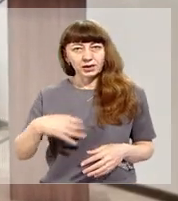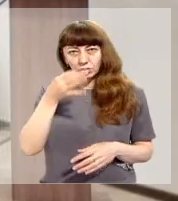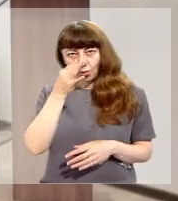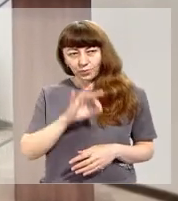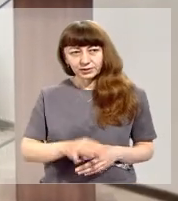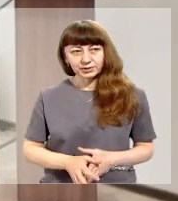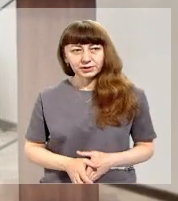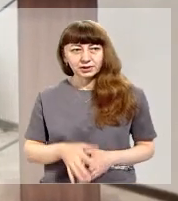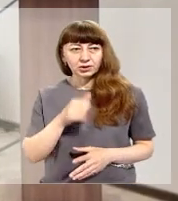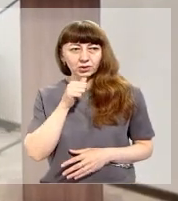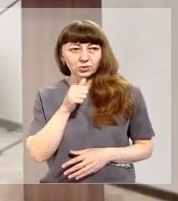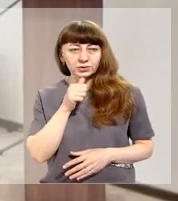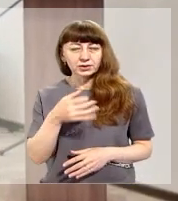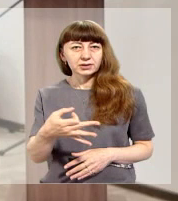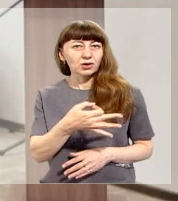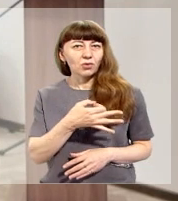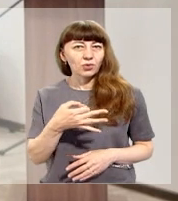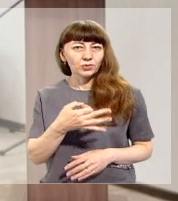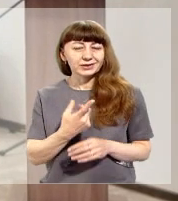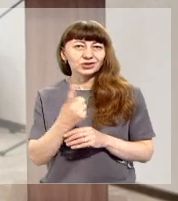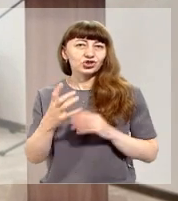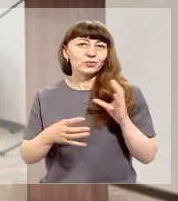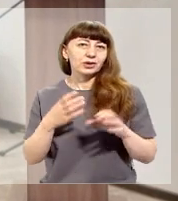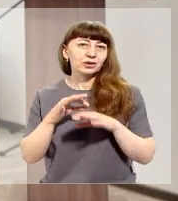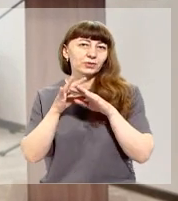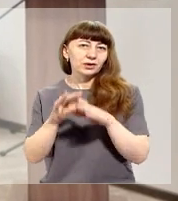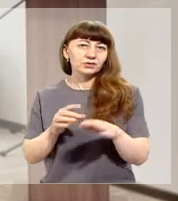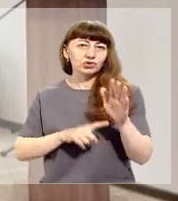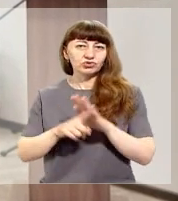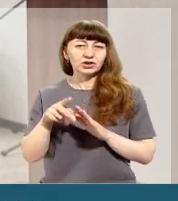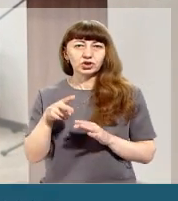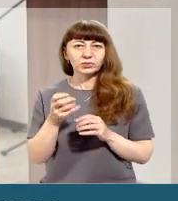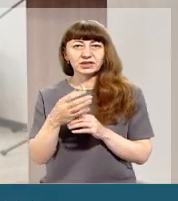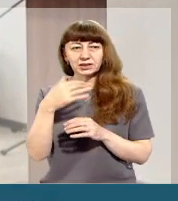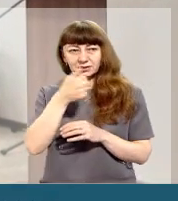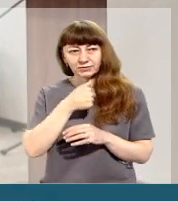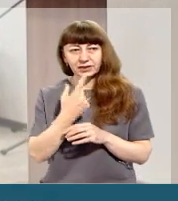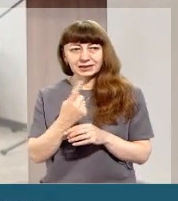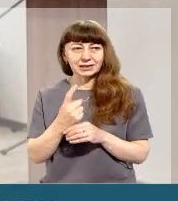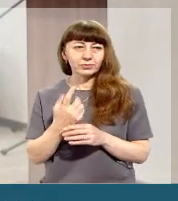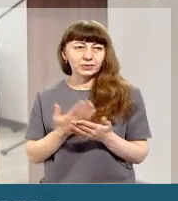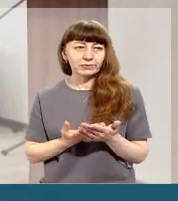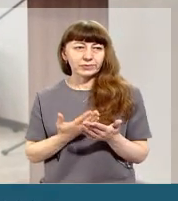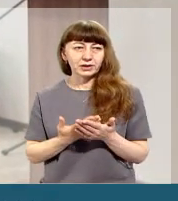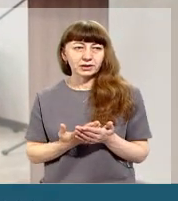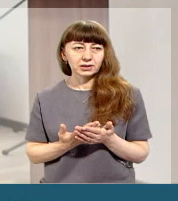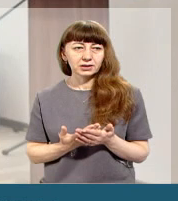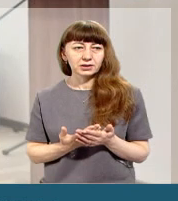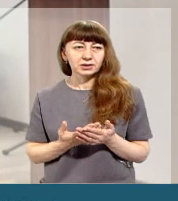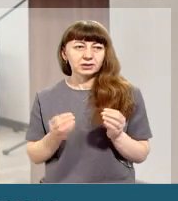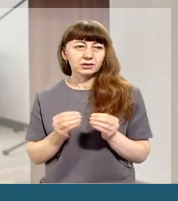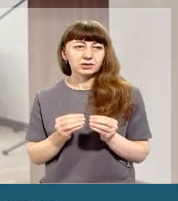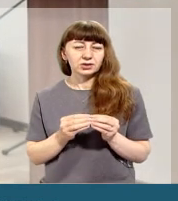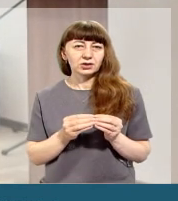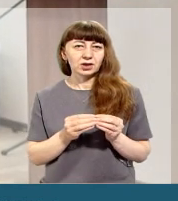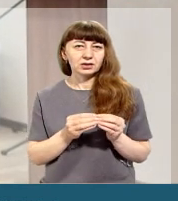опыт. В Кустанайской области данный чемпионат проводится с 2015 года. Это уже такой 10-й